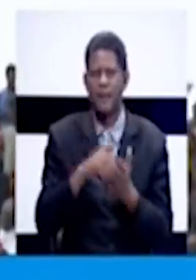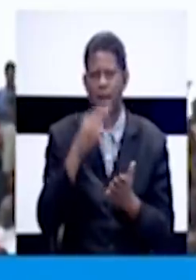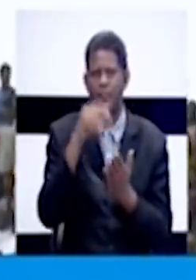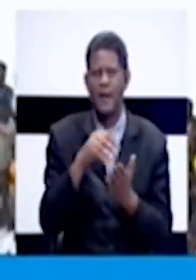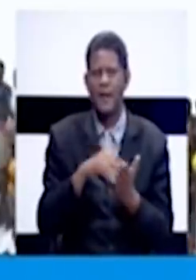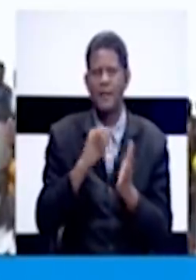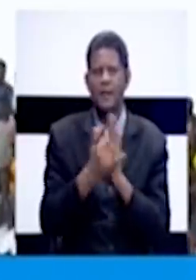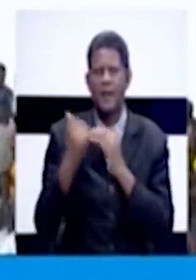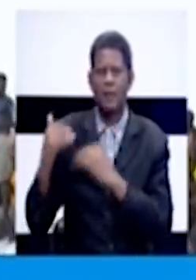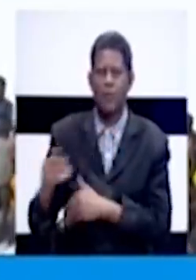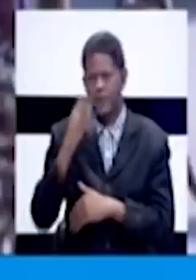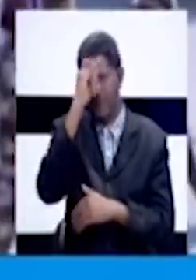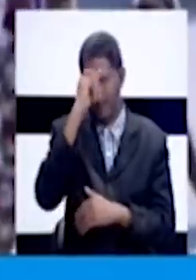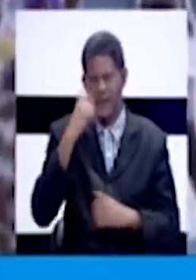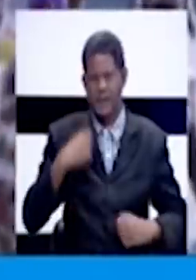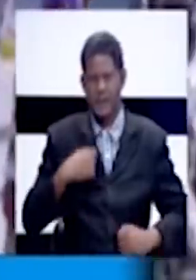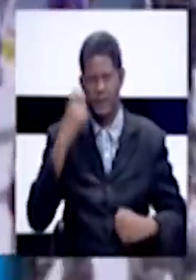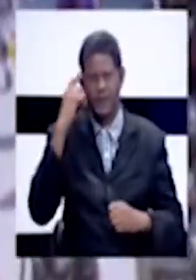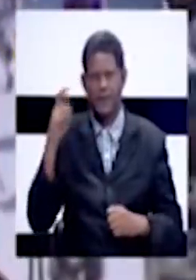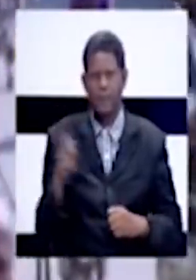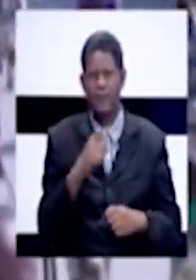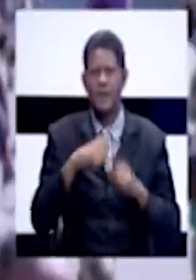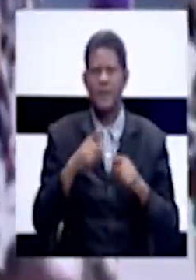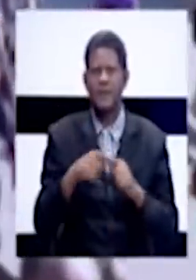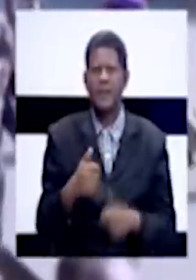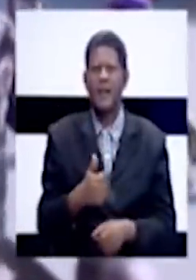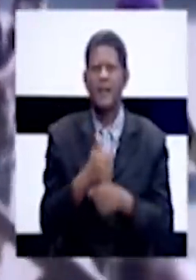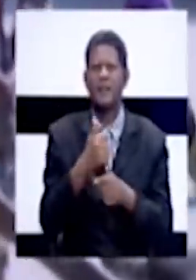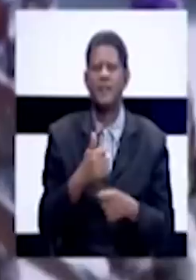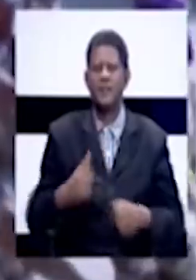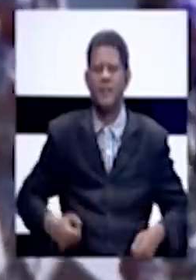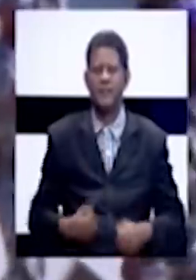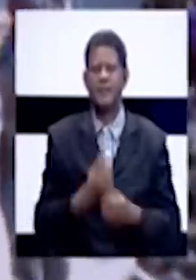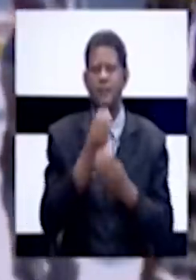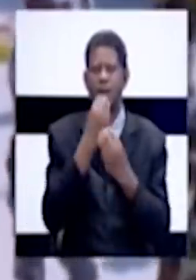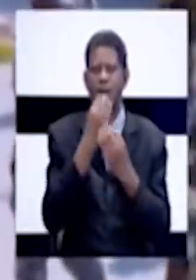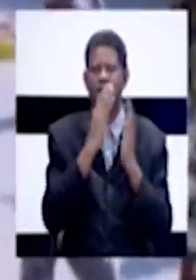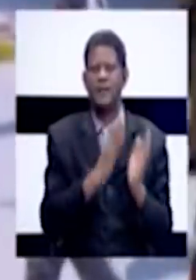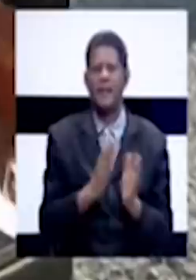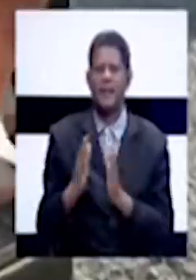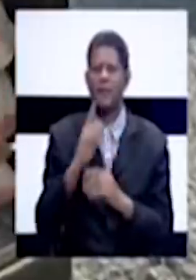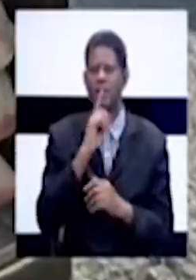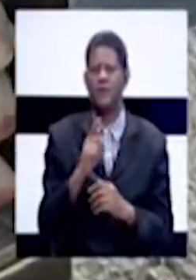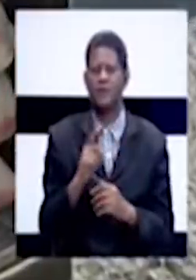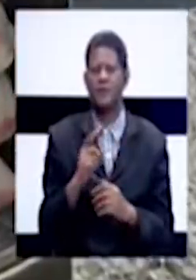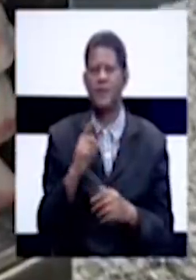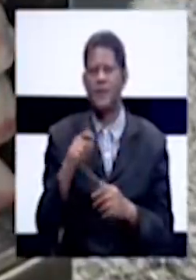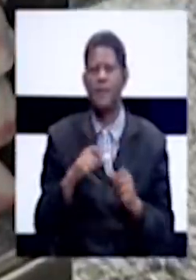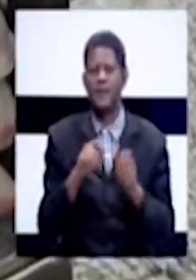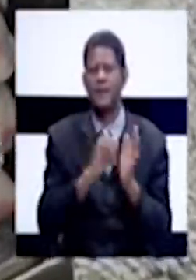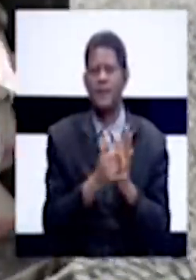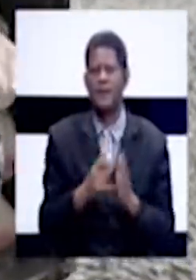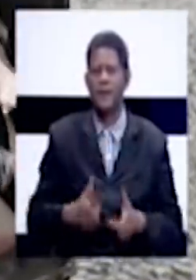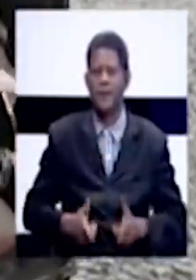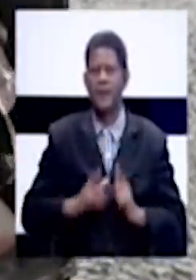ድማ ኣብ ጎኒ ጀግና ሰራዊት ትግራይ ብምዃን ዝተፈላለየ ሓገዛት ዕጥቅን ስንቅን እናገበረ ይርከብ ናይዚ መቐፀልታ ድማ